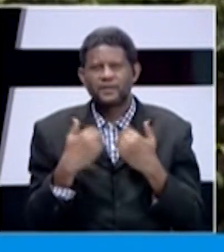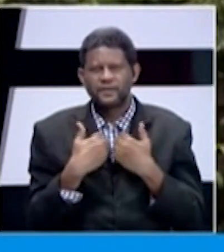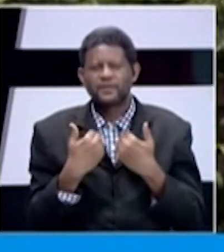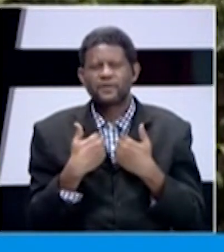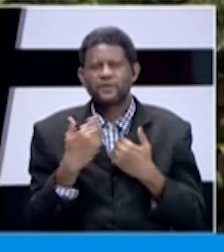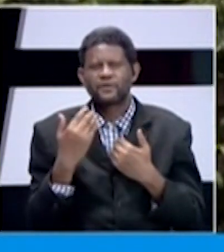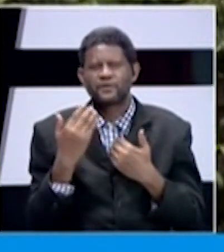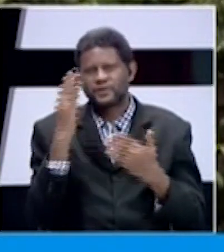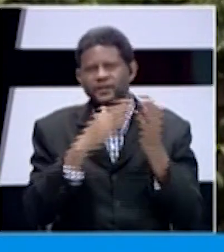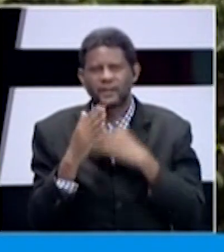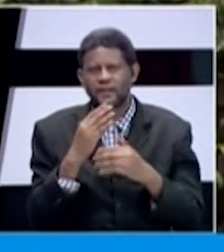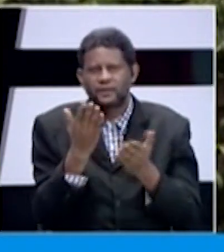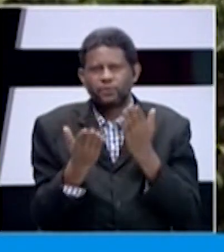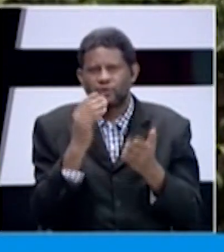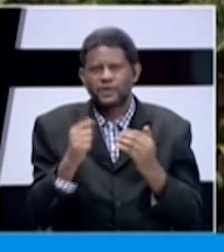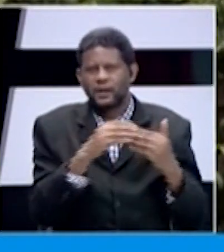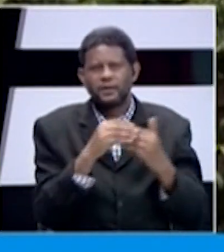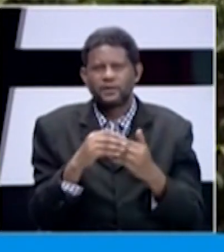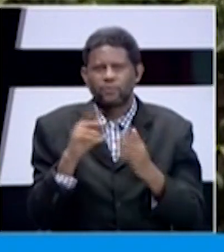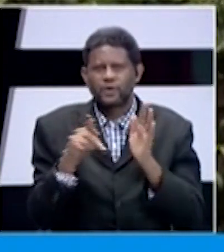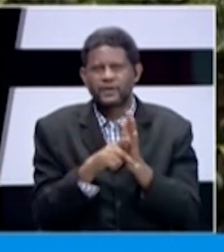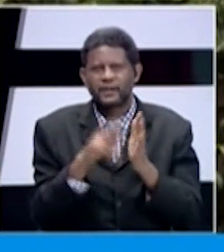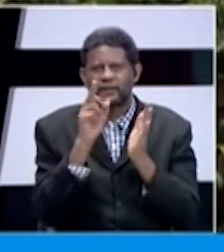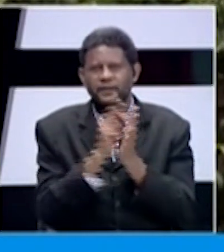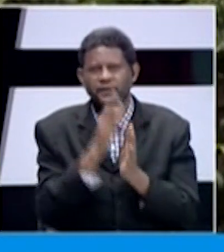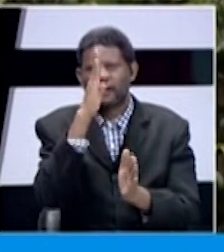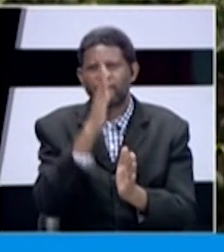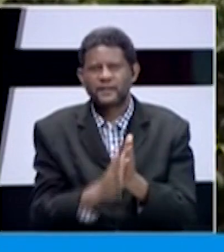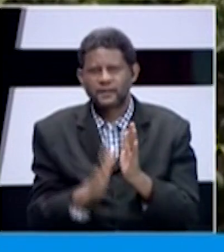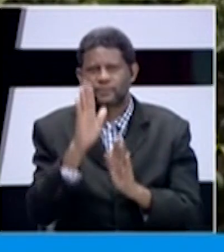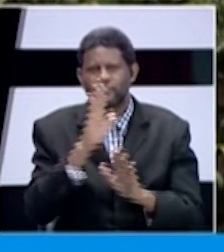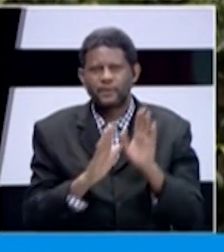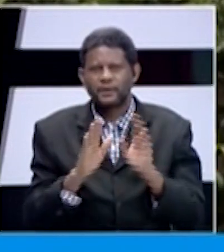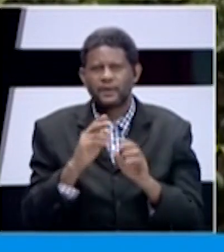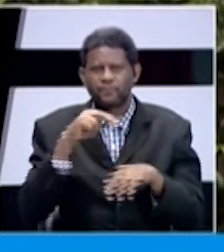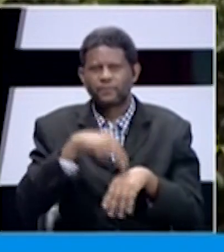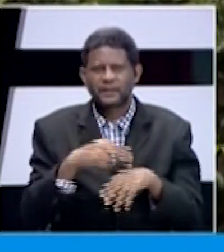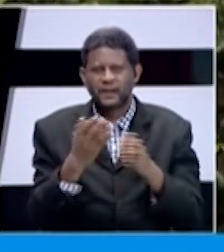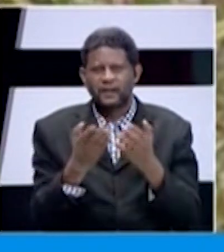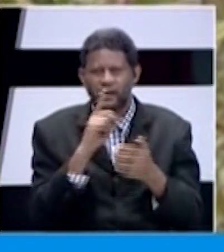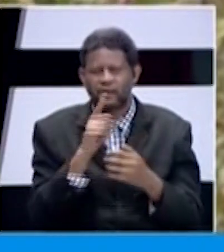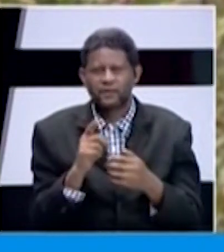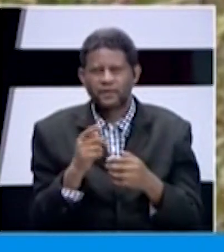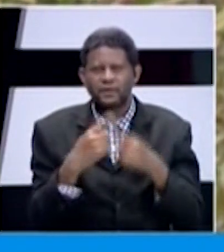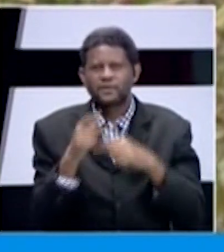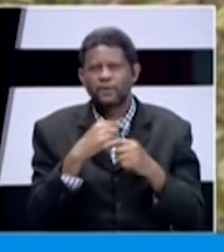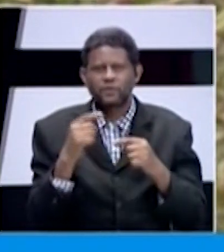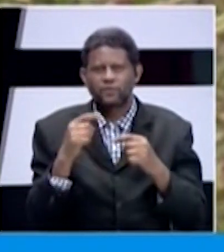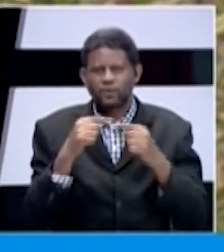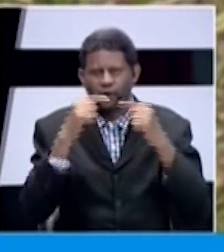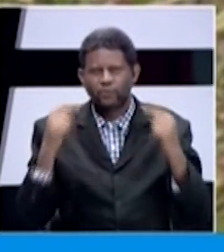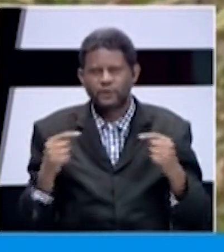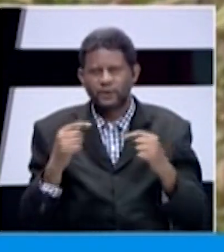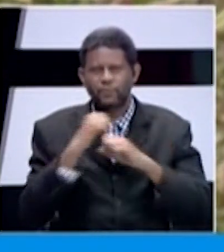زخيلو مرارحة تاتن بوليس تاتن حق تاتن كمون أفضل أما جم جمانو نقتل ونخلينا إمالتي زمصو تسعب أوتاتن